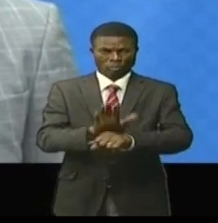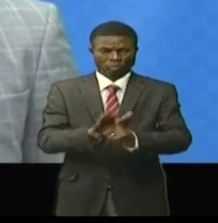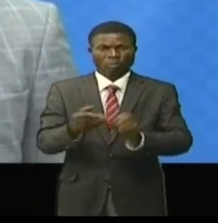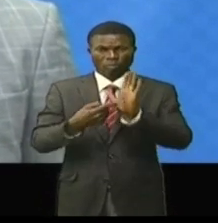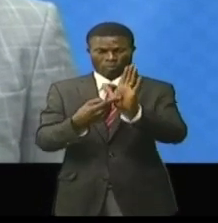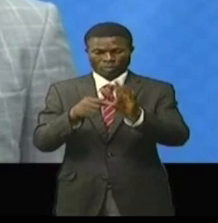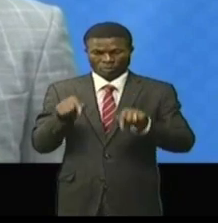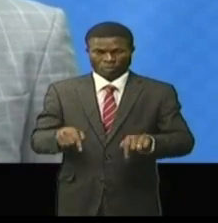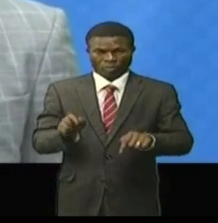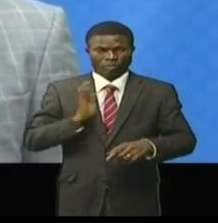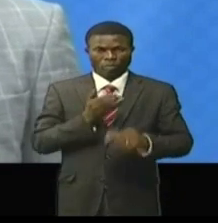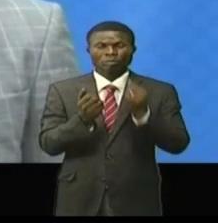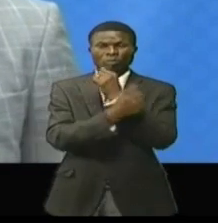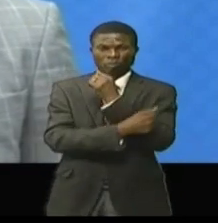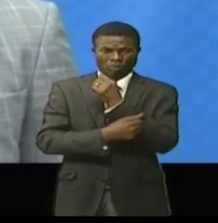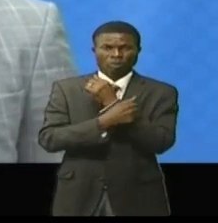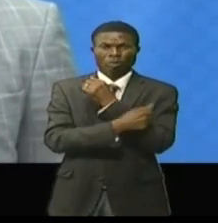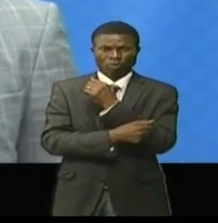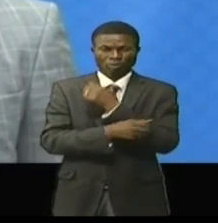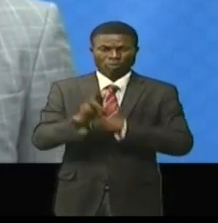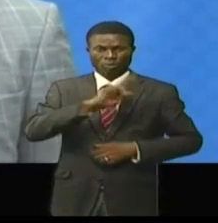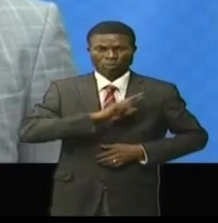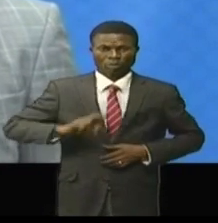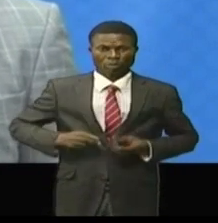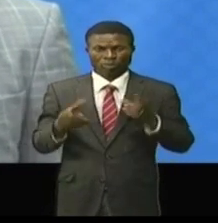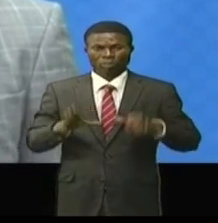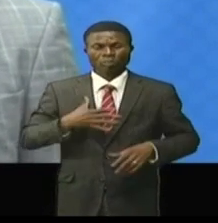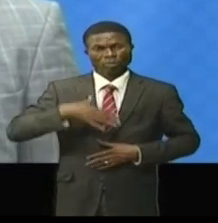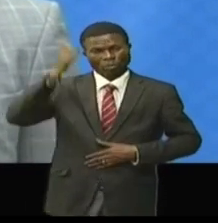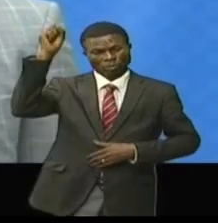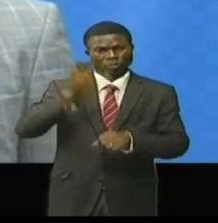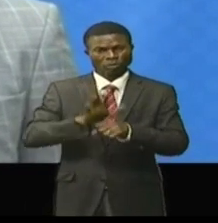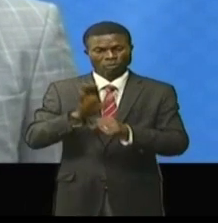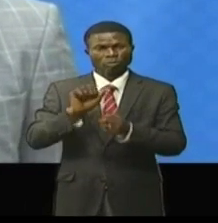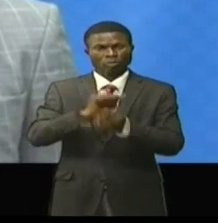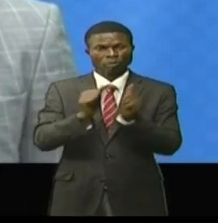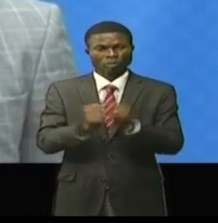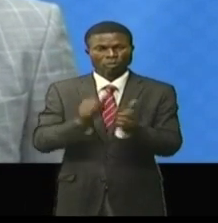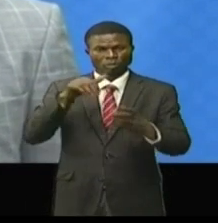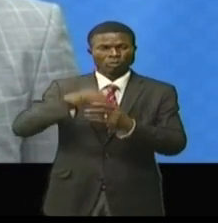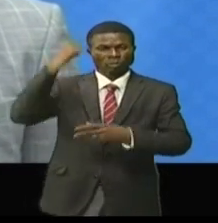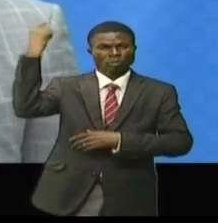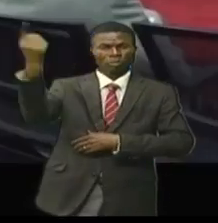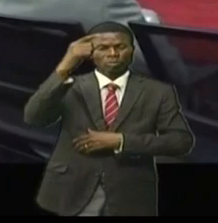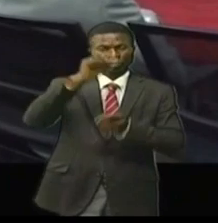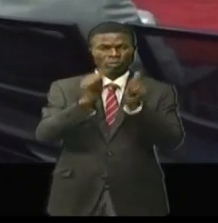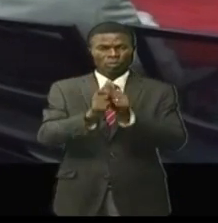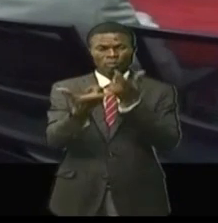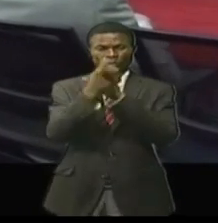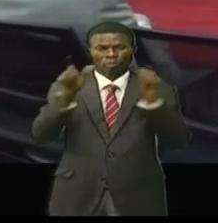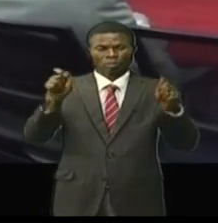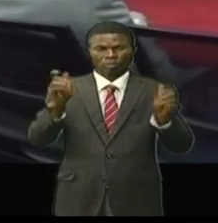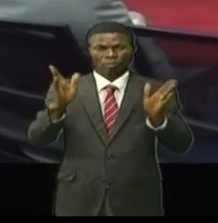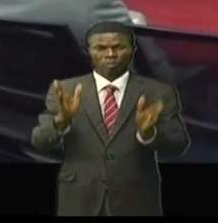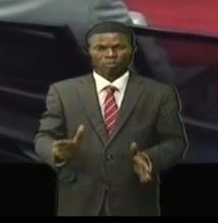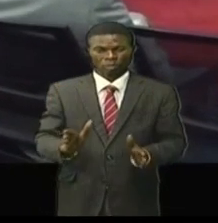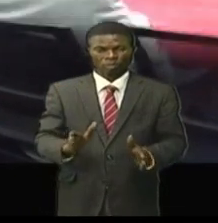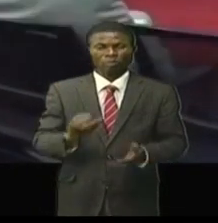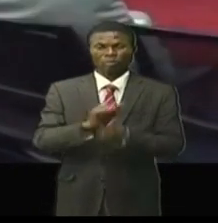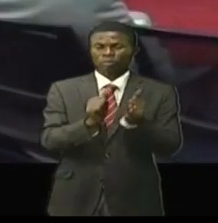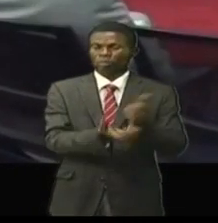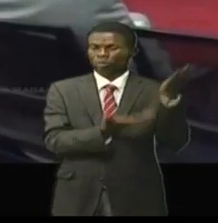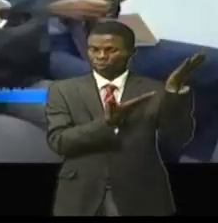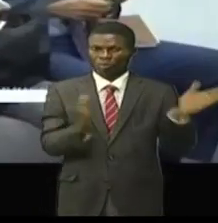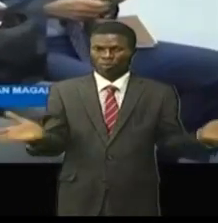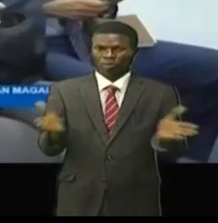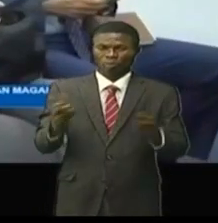aujourd'hui que notre pays, la RDC, a gagné beaucoup de points au classement mondial de la liberté de la presse. Il ressort la nécessité de